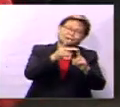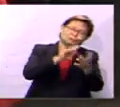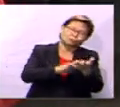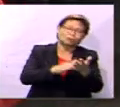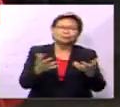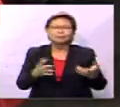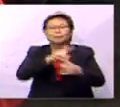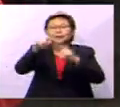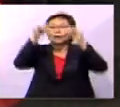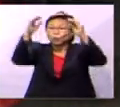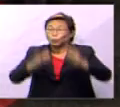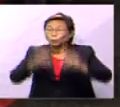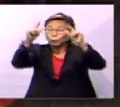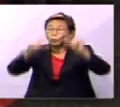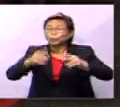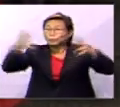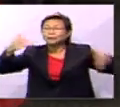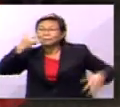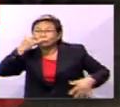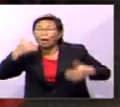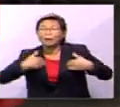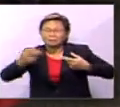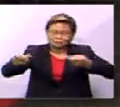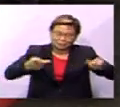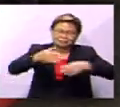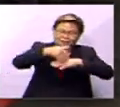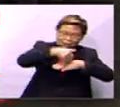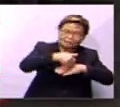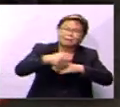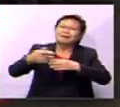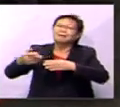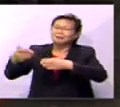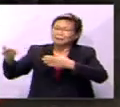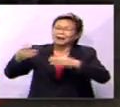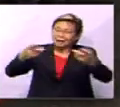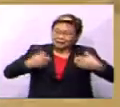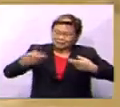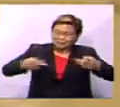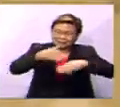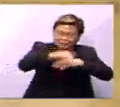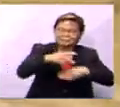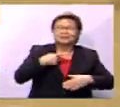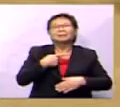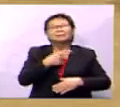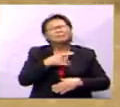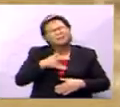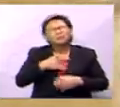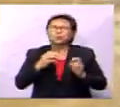bila Gusar dah telefon kata ada kenderaan nak angkut, jadi kami rasa tu sikitlah selamat.